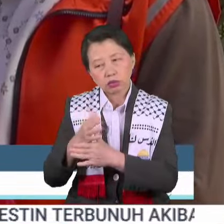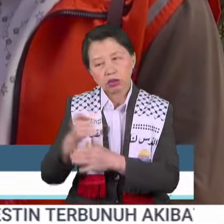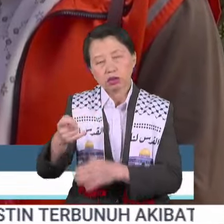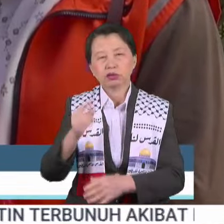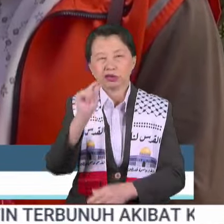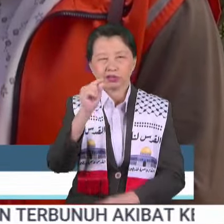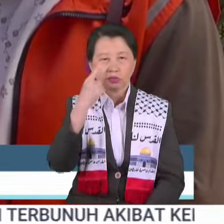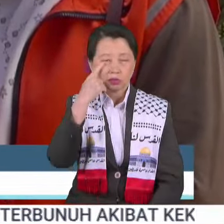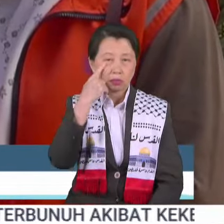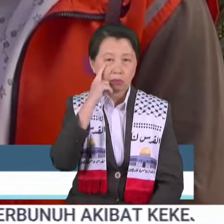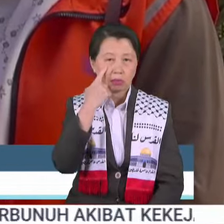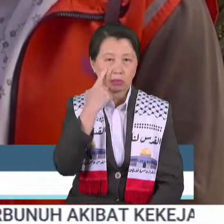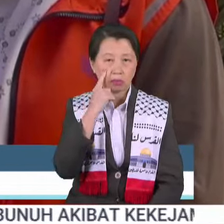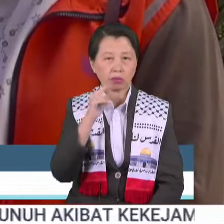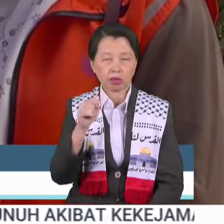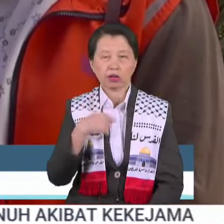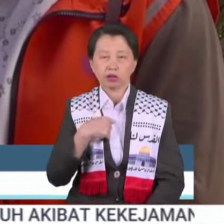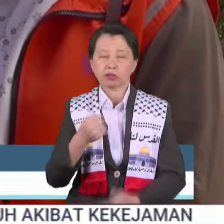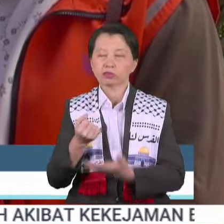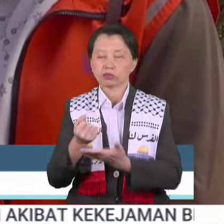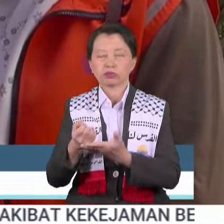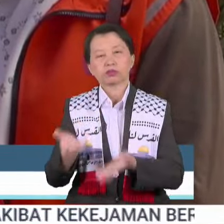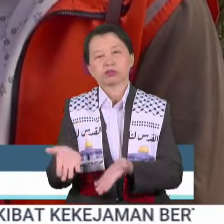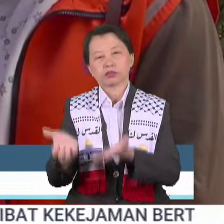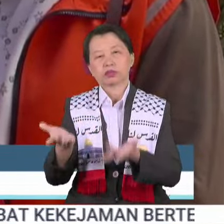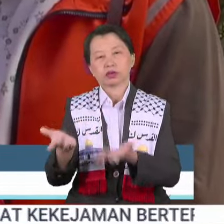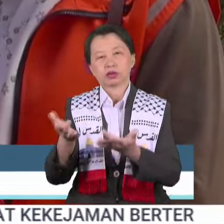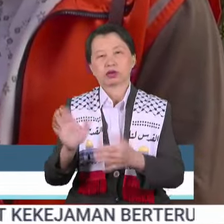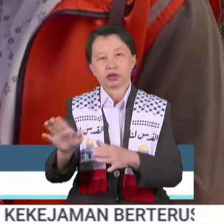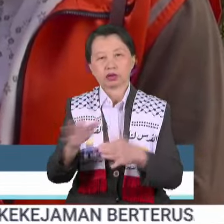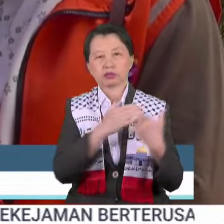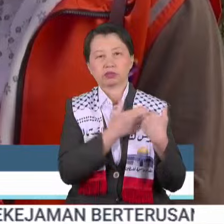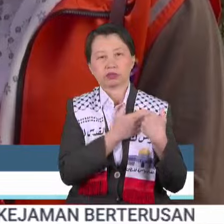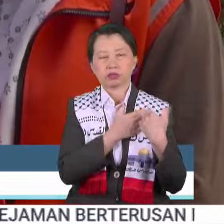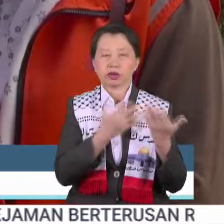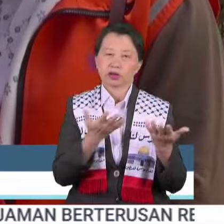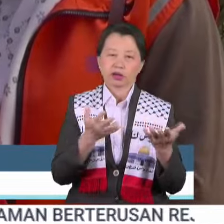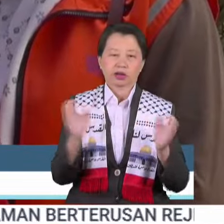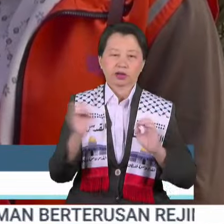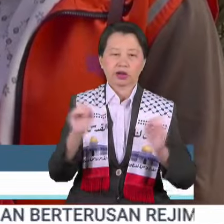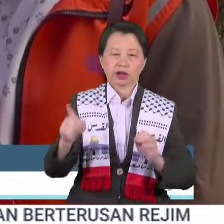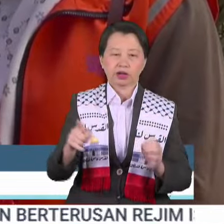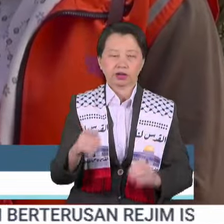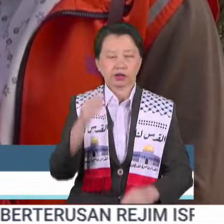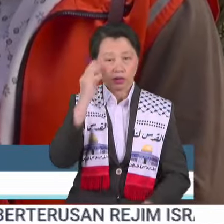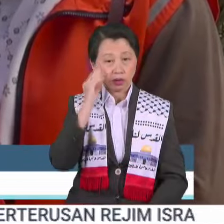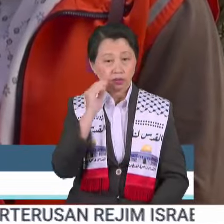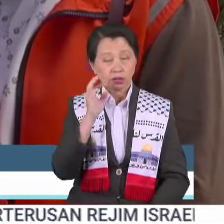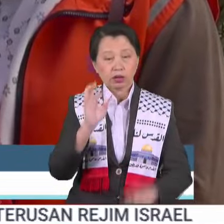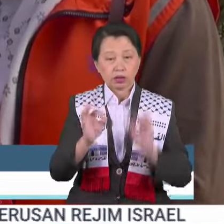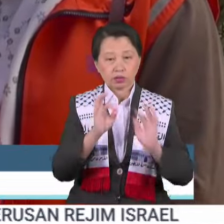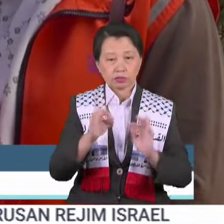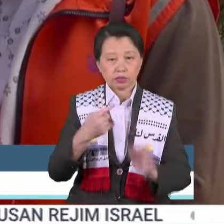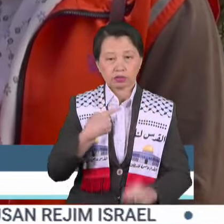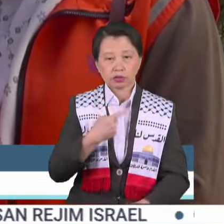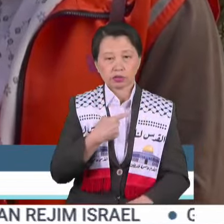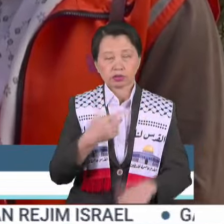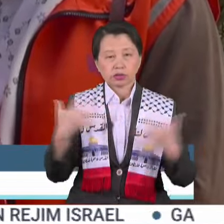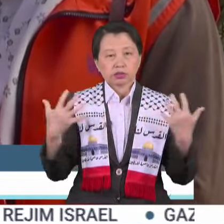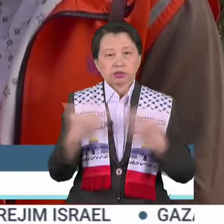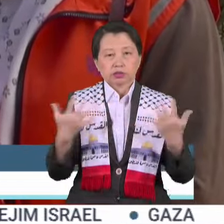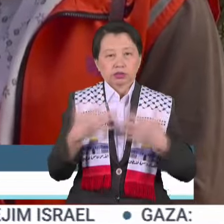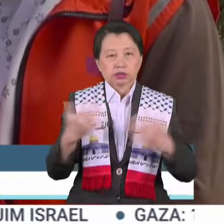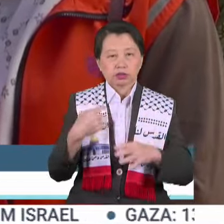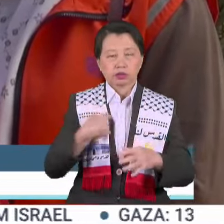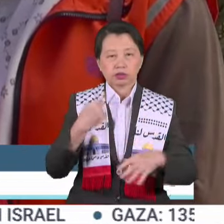boleh meringankan beban emosi mereka. Ha, kan? Jadi tak adalah mereka mengalami. Sebab kita kalau trauma tu yang